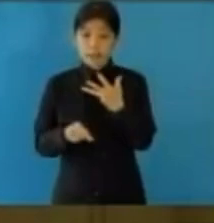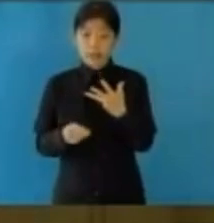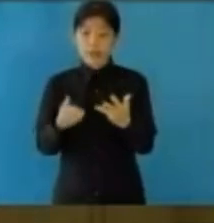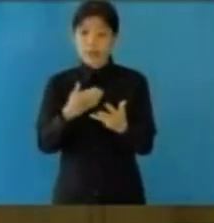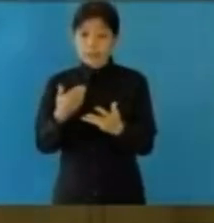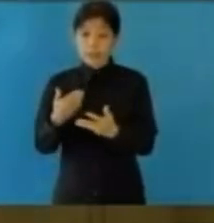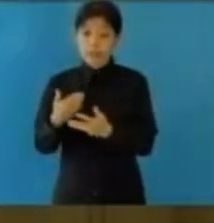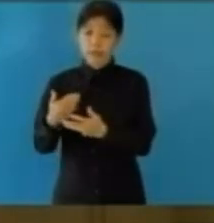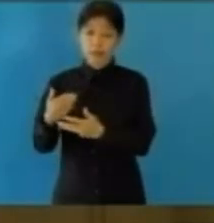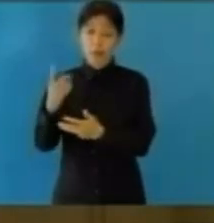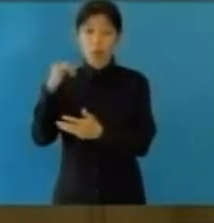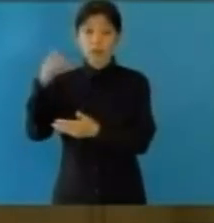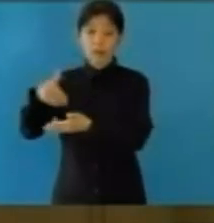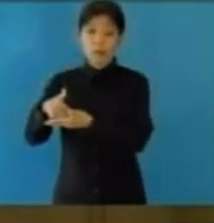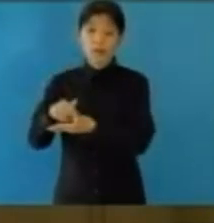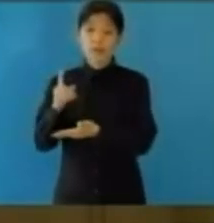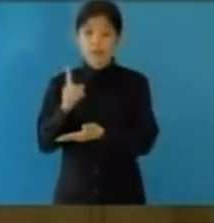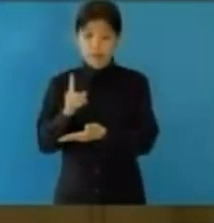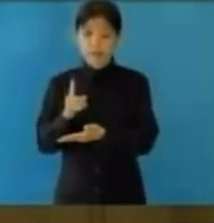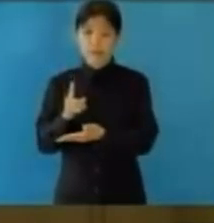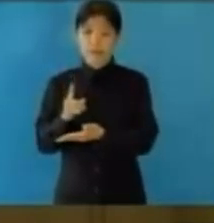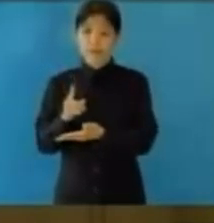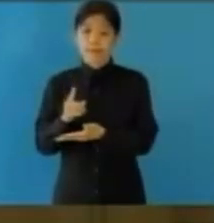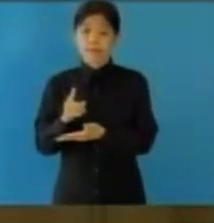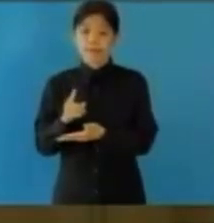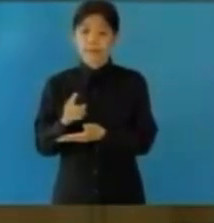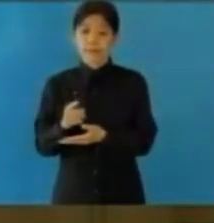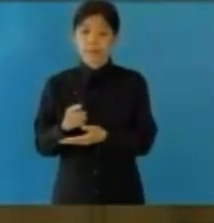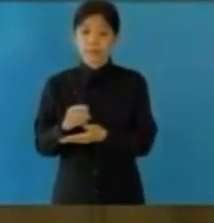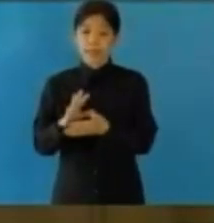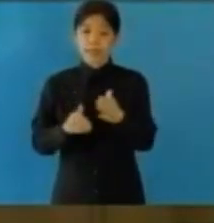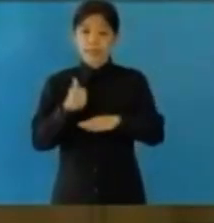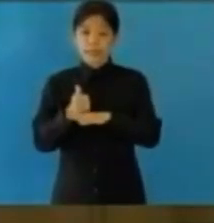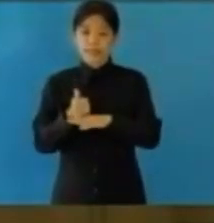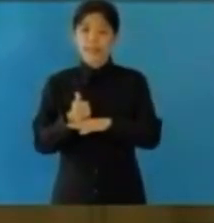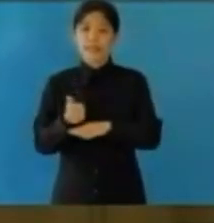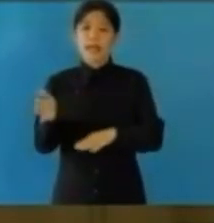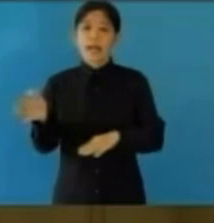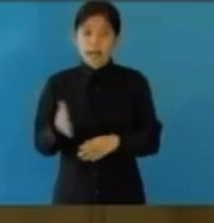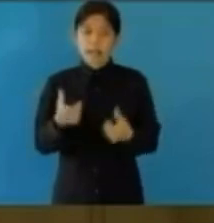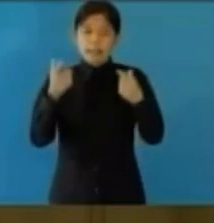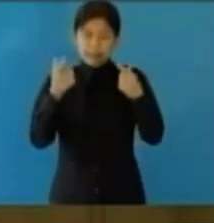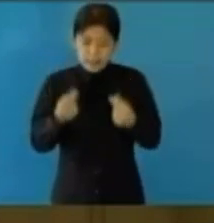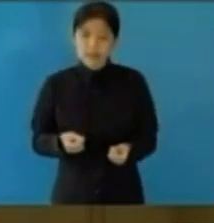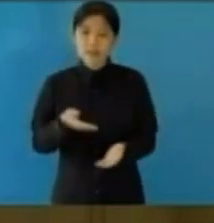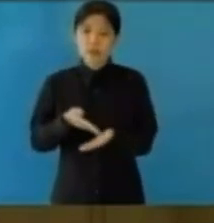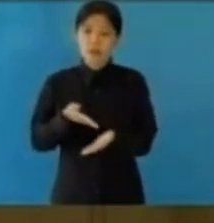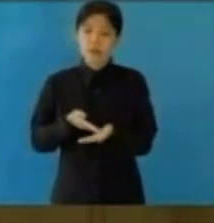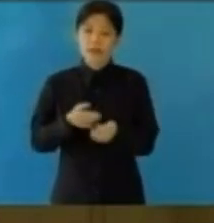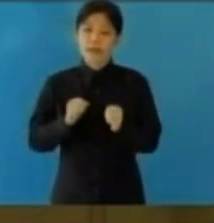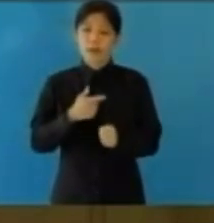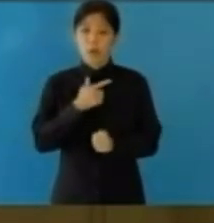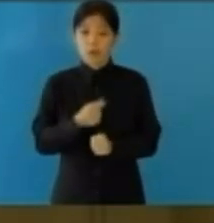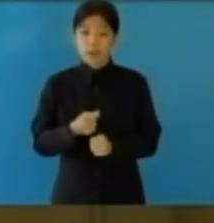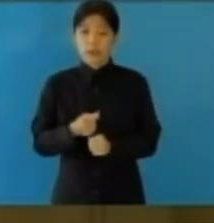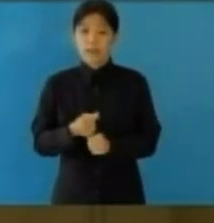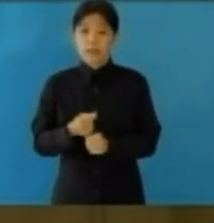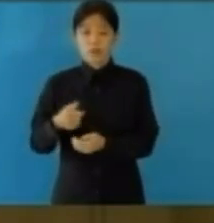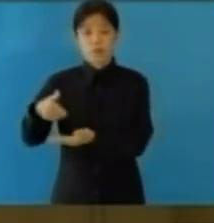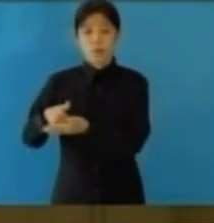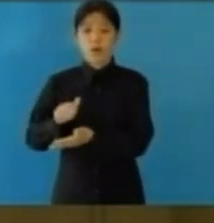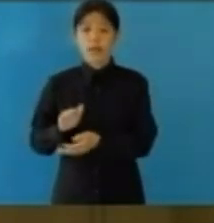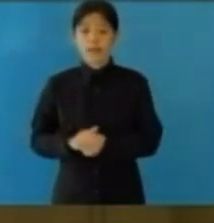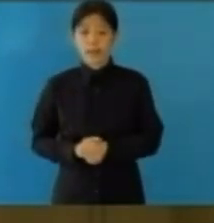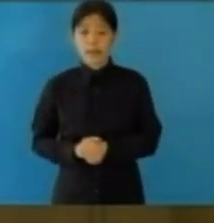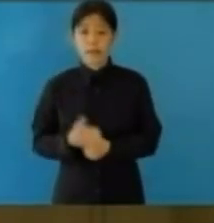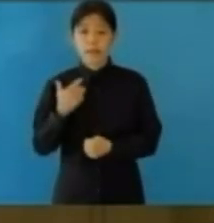々が要望書を提出されました。その中で、ぜひ知事自ら生徒保護者へ説明していただきたいという、そういう切な要望が記載されたんですね。そこで